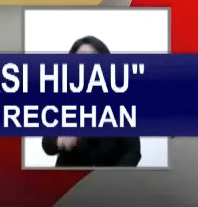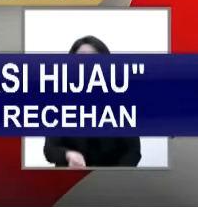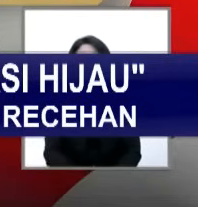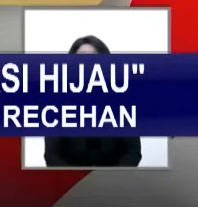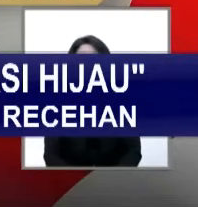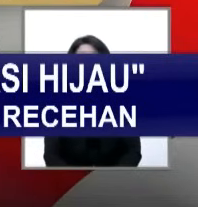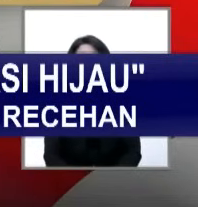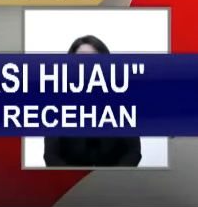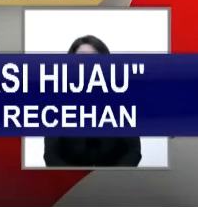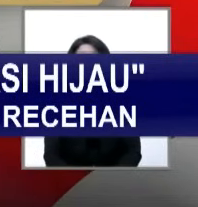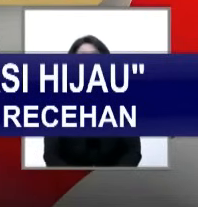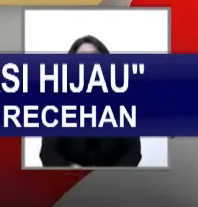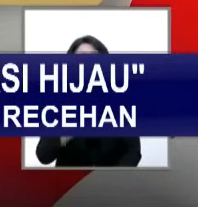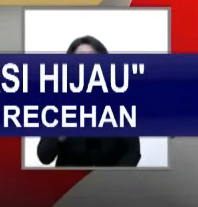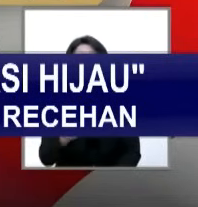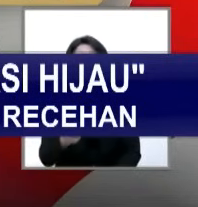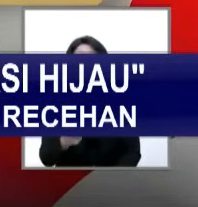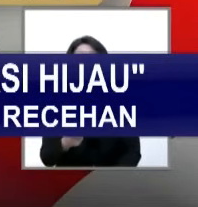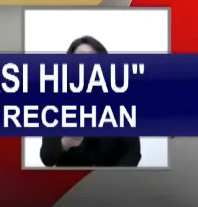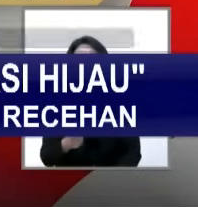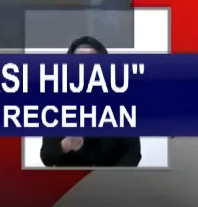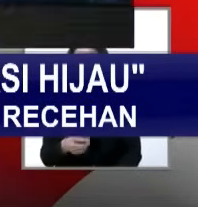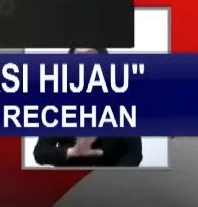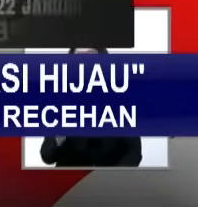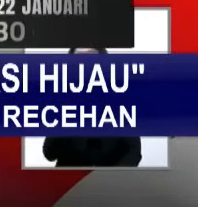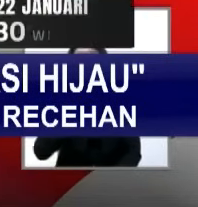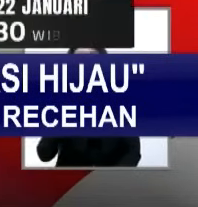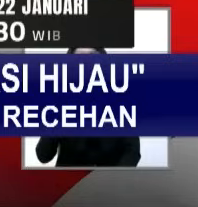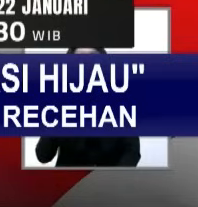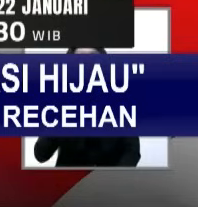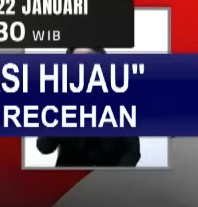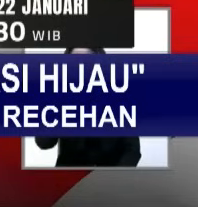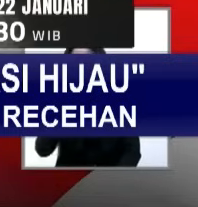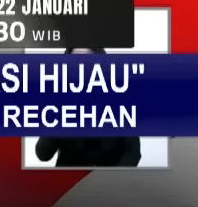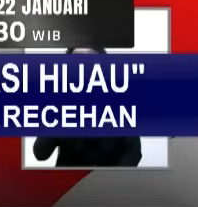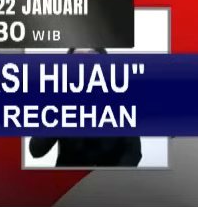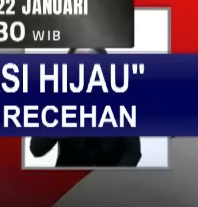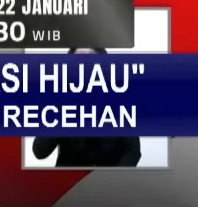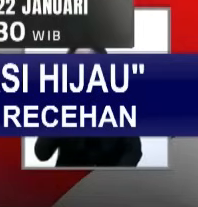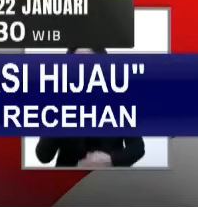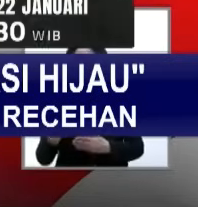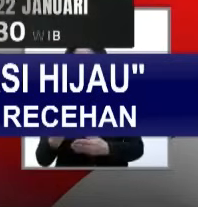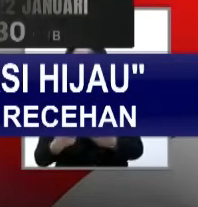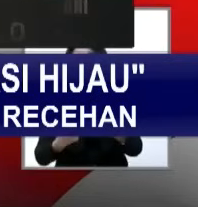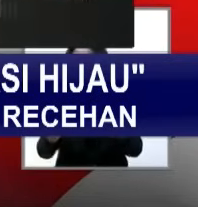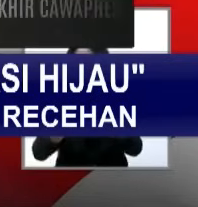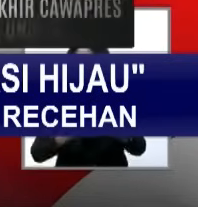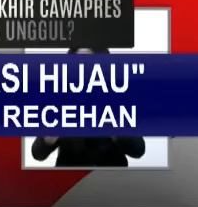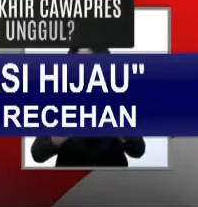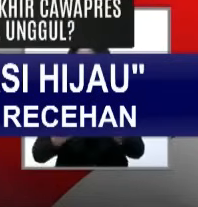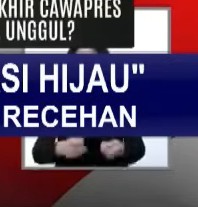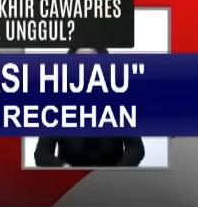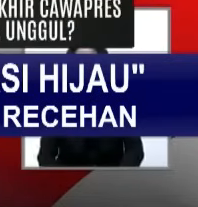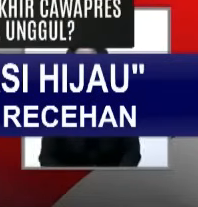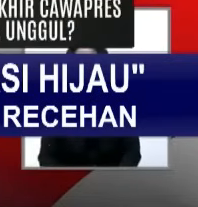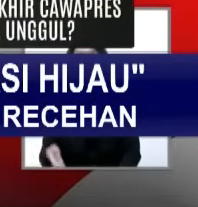recehan seb itu itu tidakayak dijawab menurut saya dan seb an juga moderatorak layak dijawab